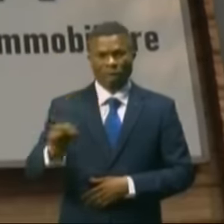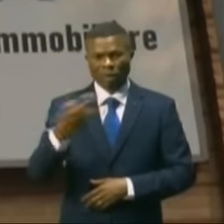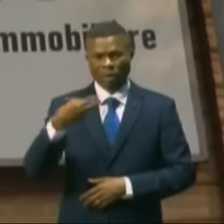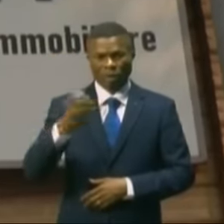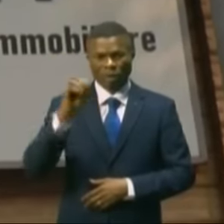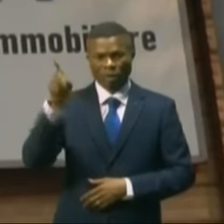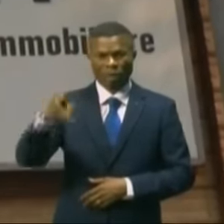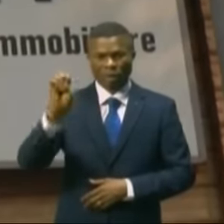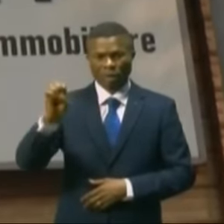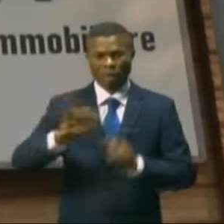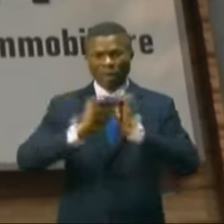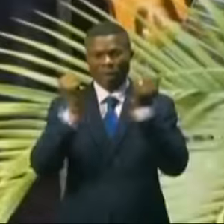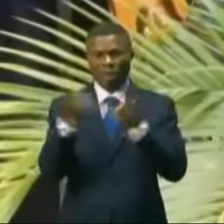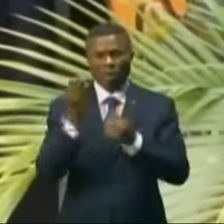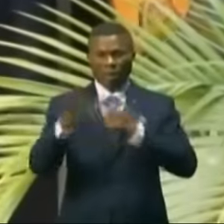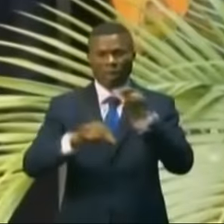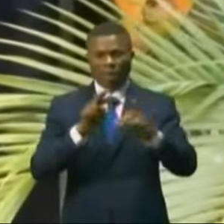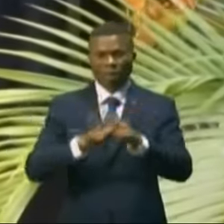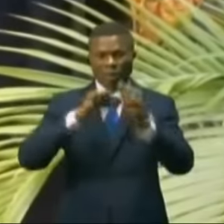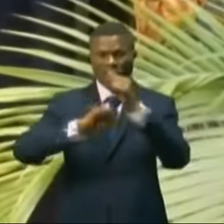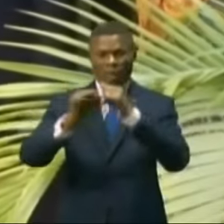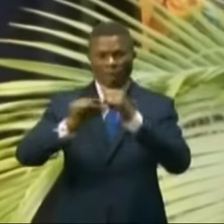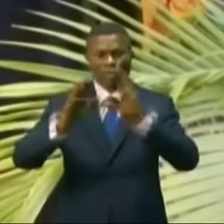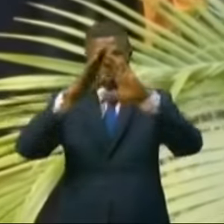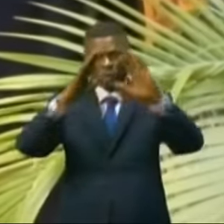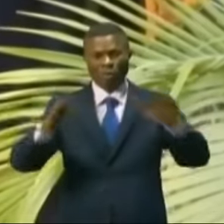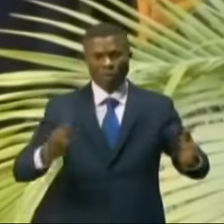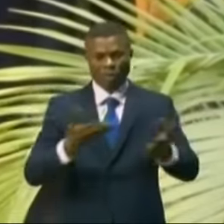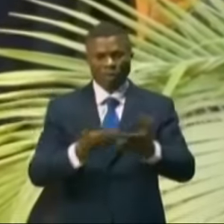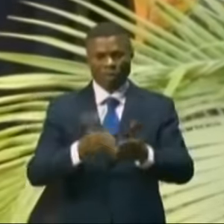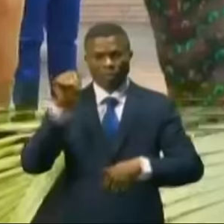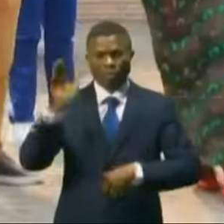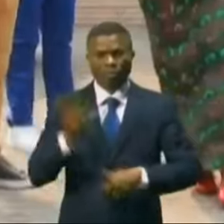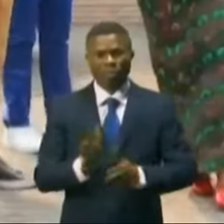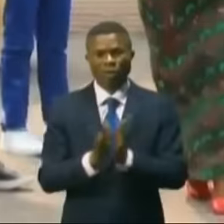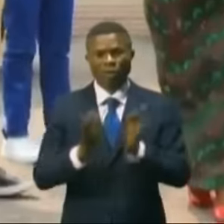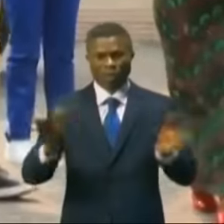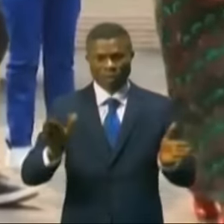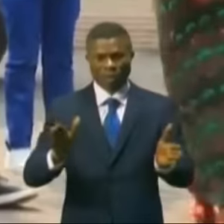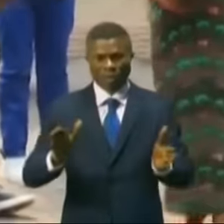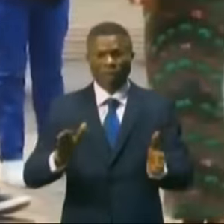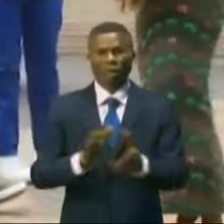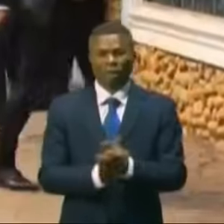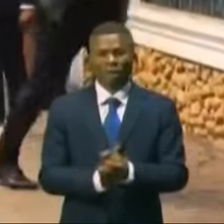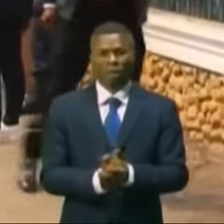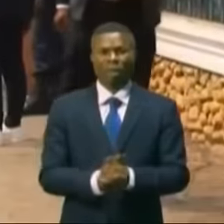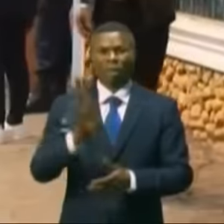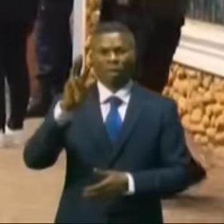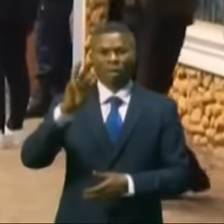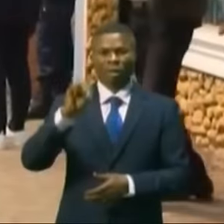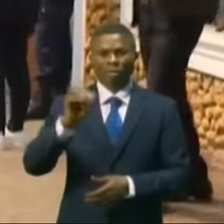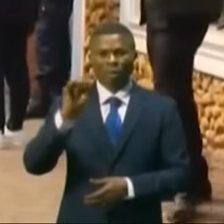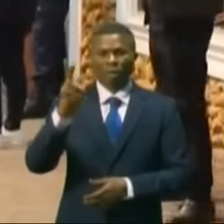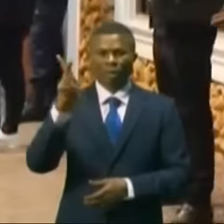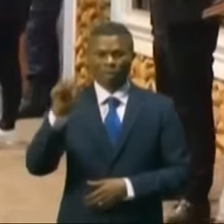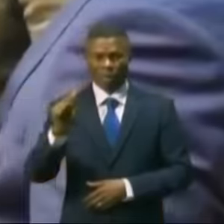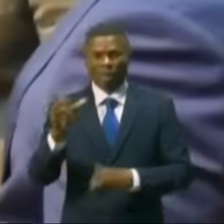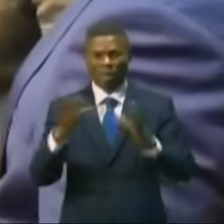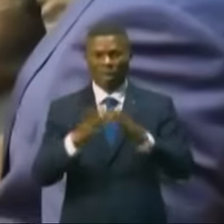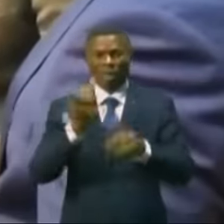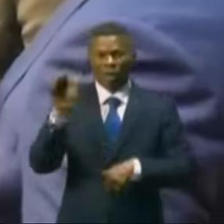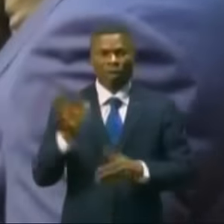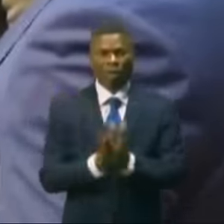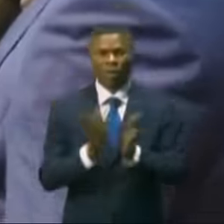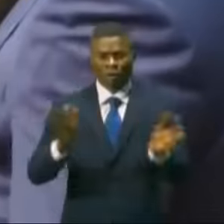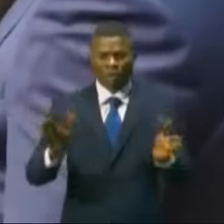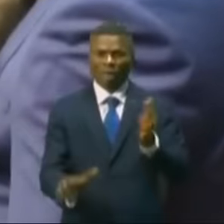de l'Agence congolaise de promotion immobilière, le directeur général de l'ACOPRIM, Mika Kayemba, accompagné du directeur